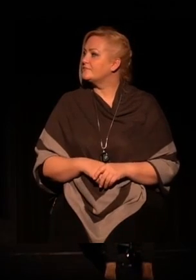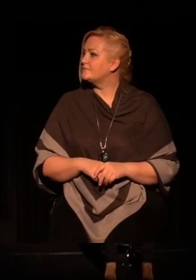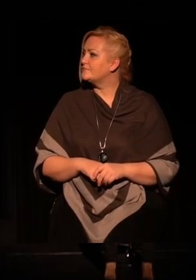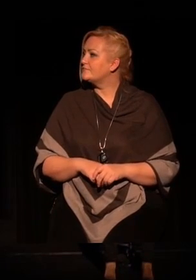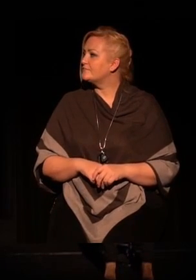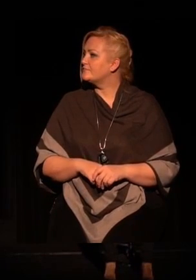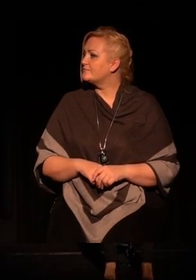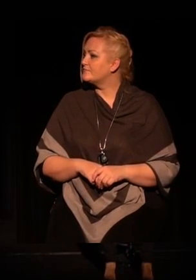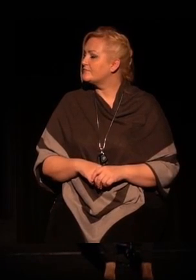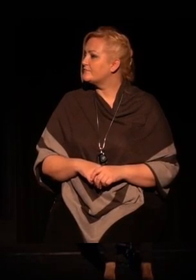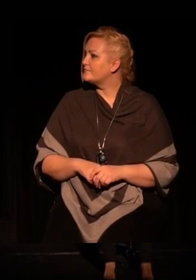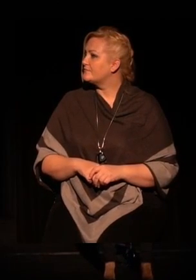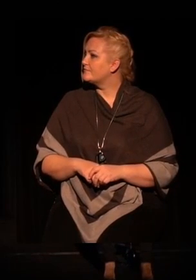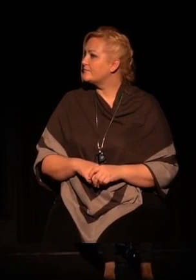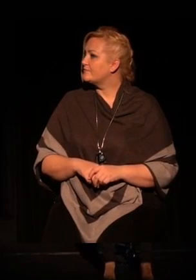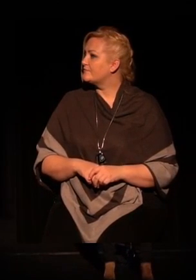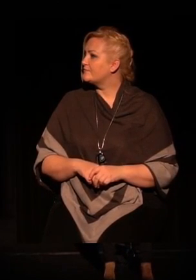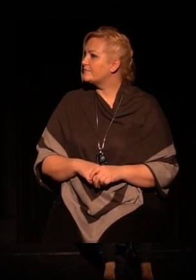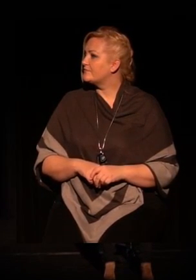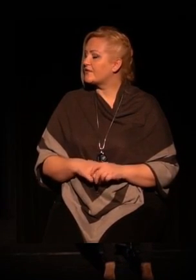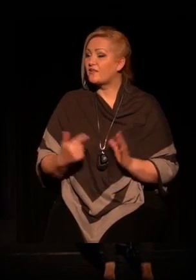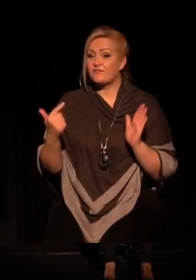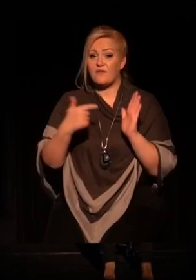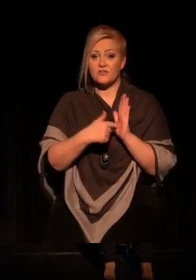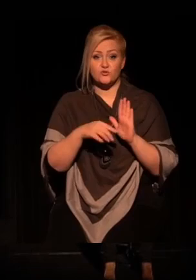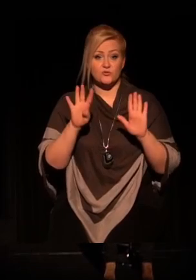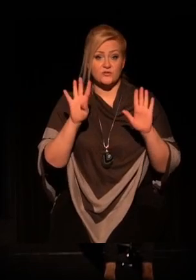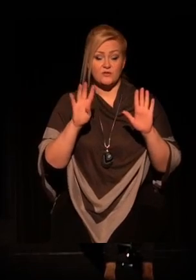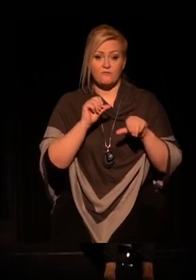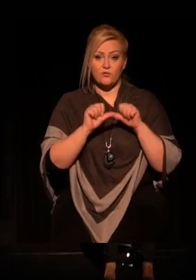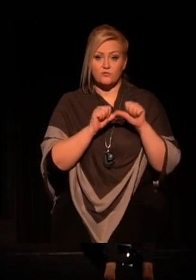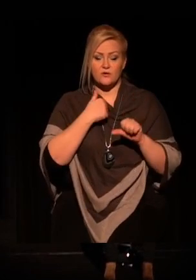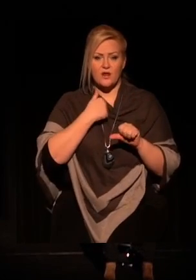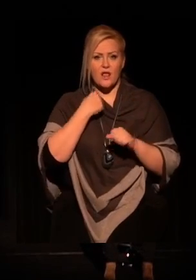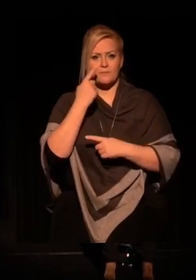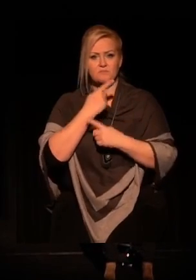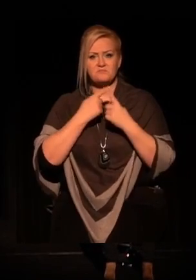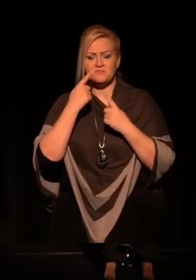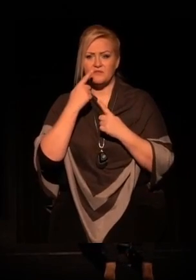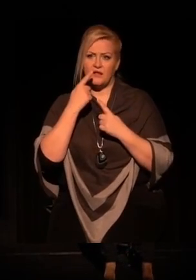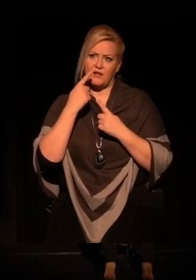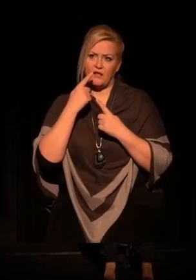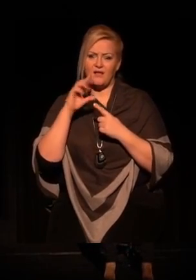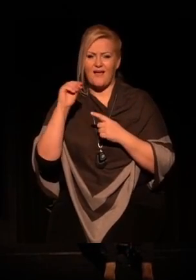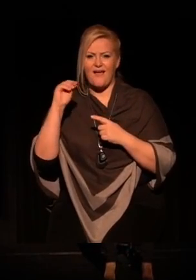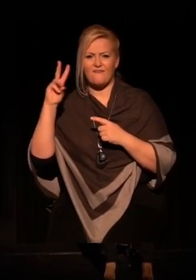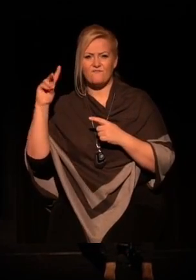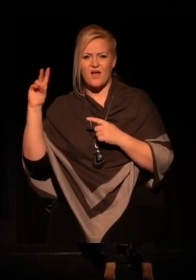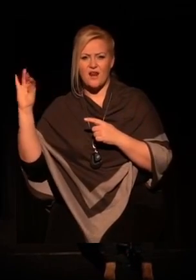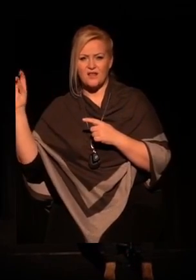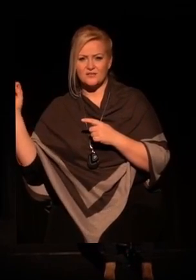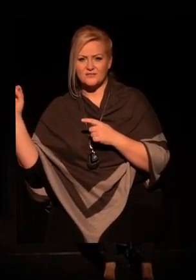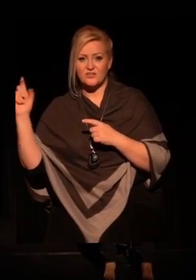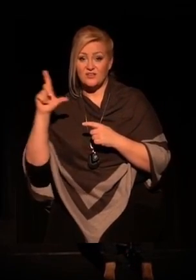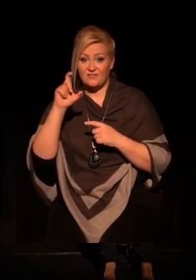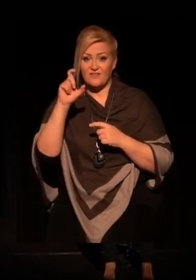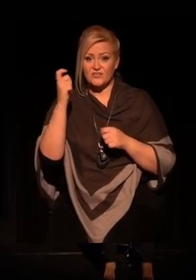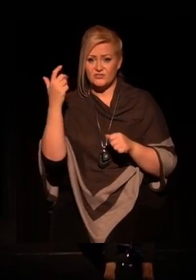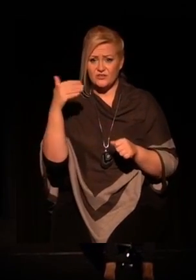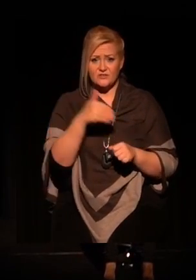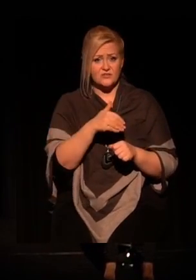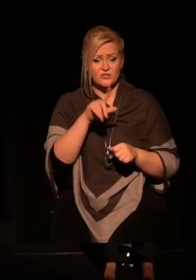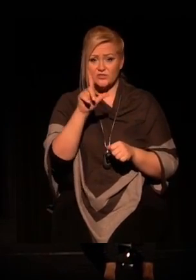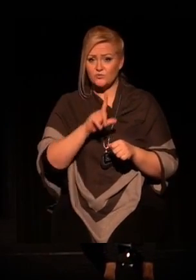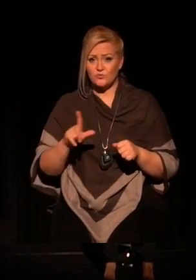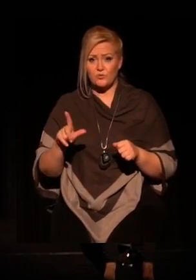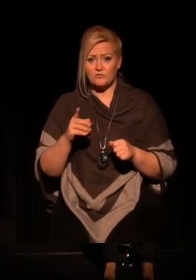Korona ziemi, gdybym ja w 2009 roku myślał, kurczę, Everest, który kosztuje tyle, a masy Winsona jeszcze